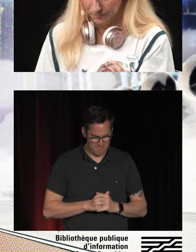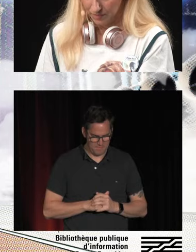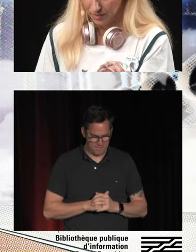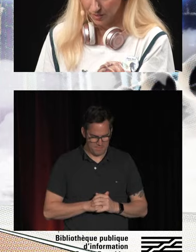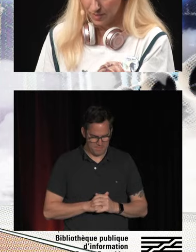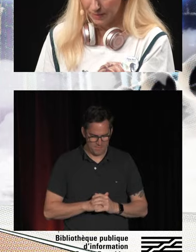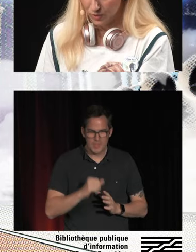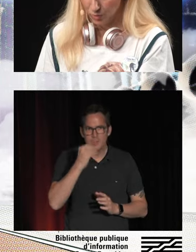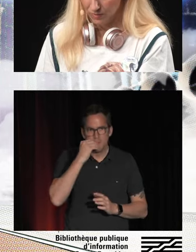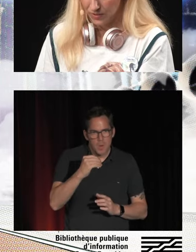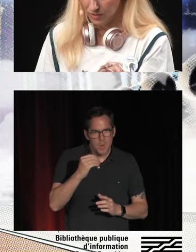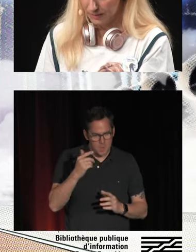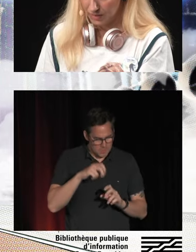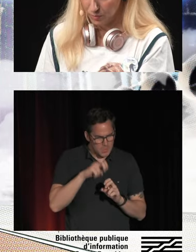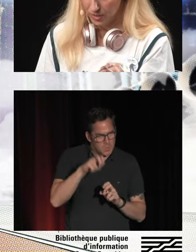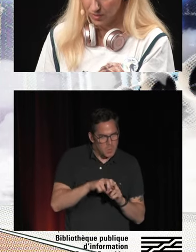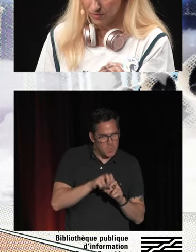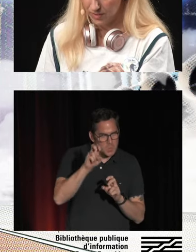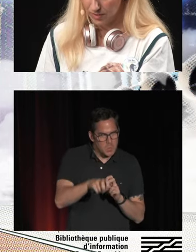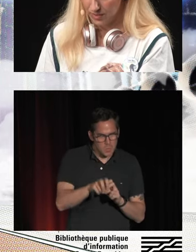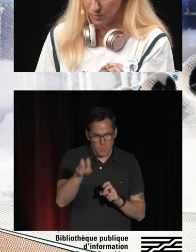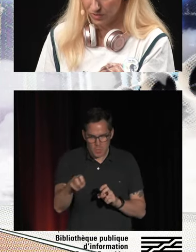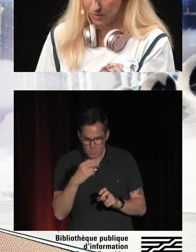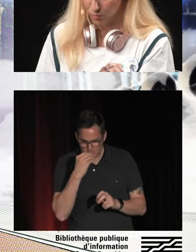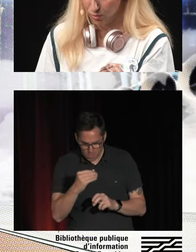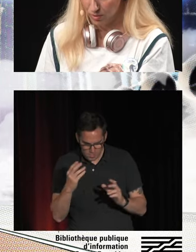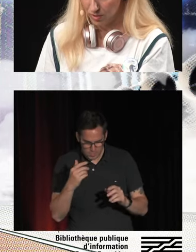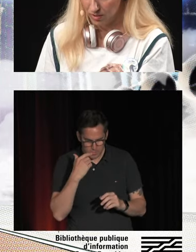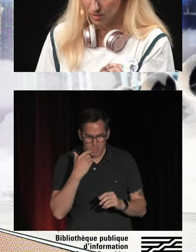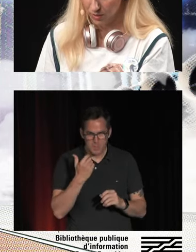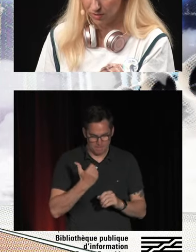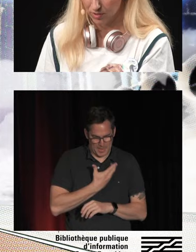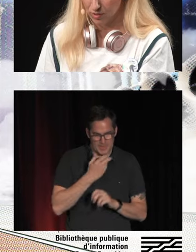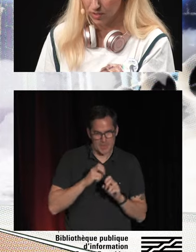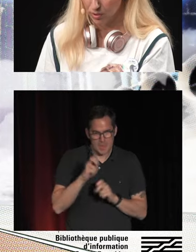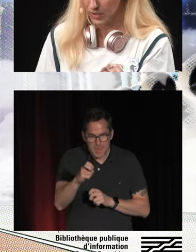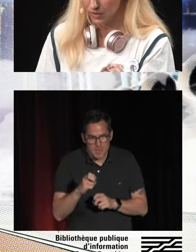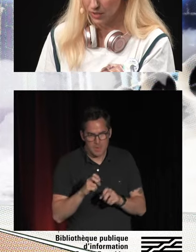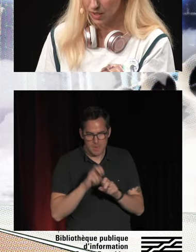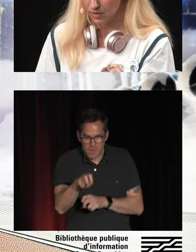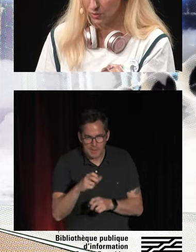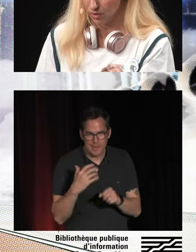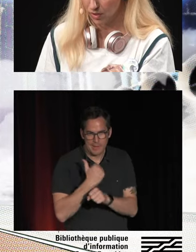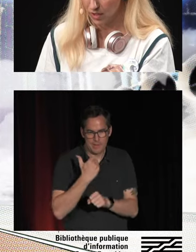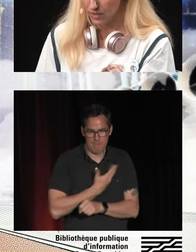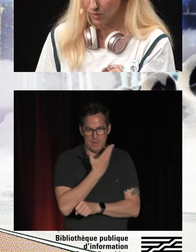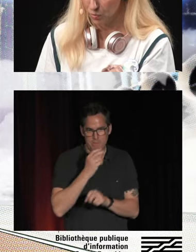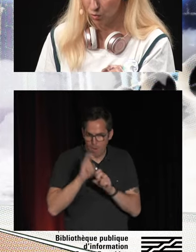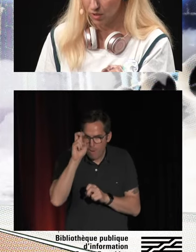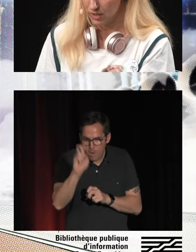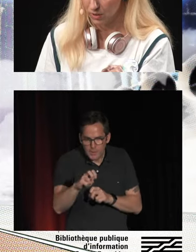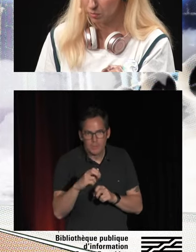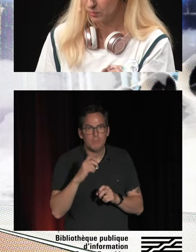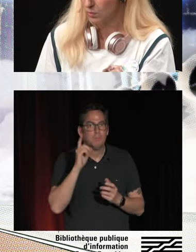C'est bon. C'est pas des sauts évidents, mais pour l'instant ça va. Ici on damage boost, là on avance, et le dernier stalactite, allez